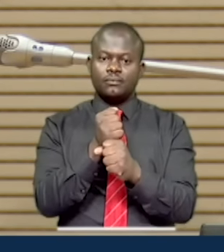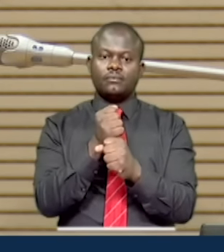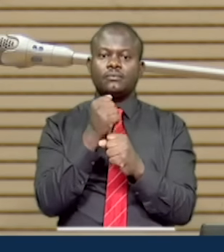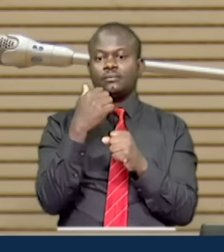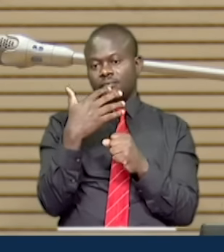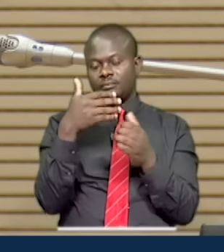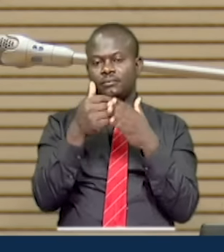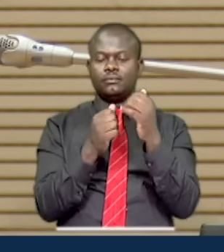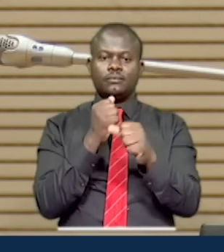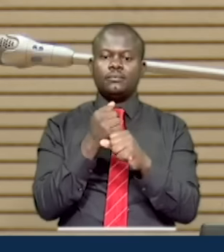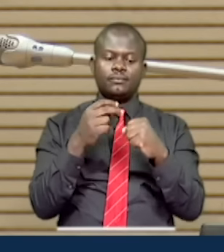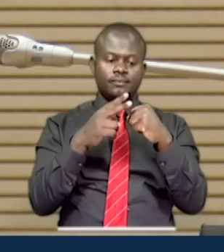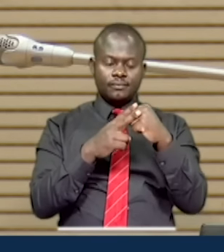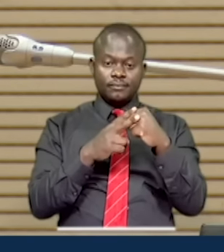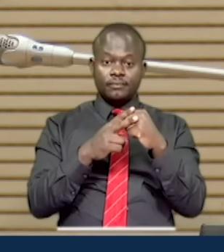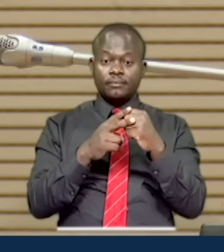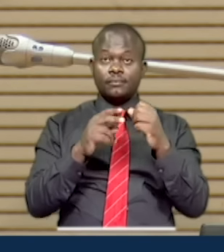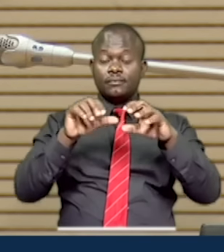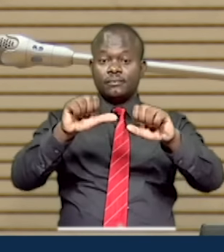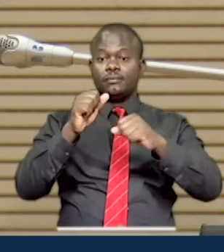y'imyaka 5-7. Ufatiye